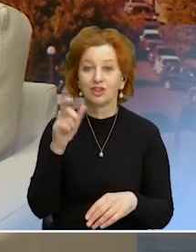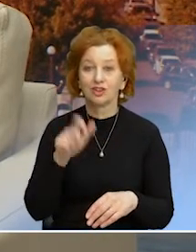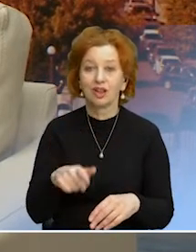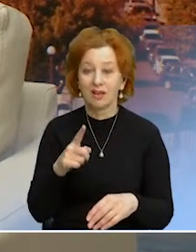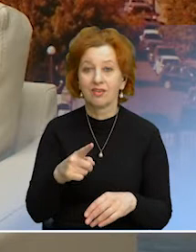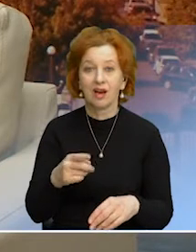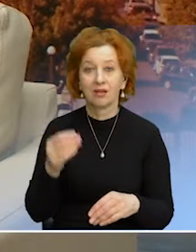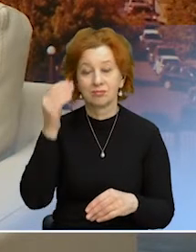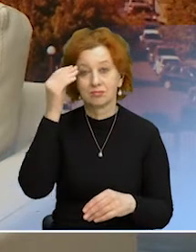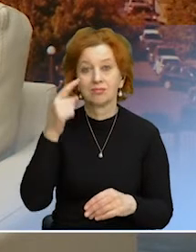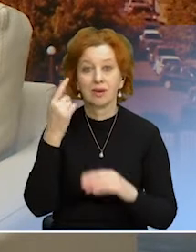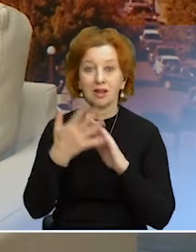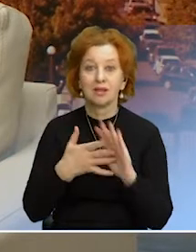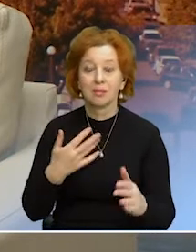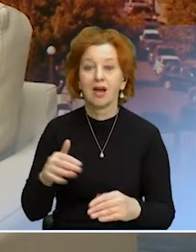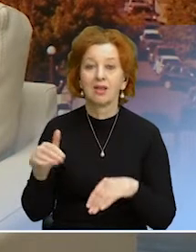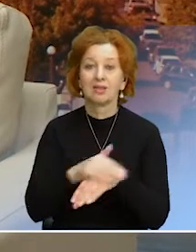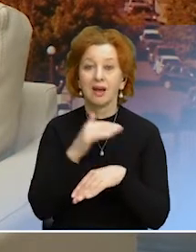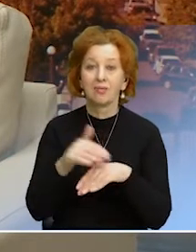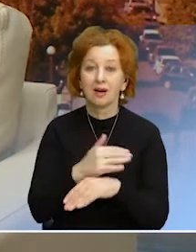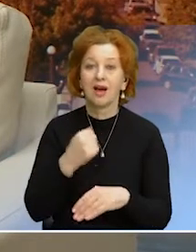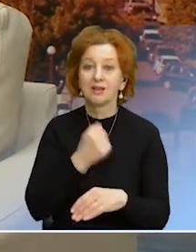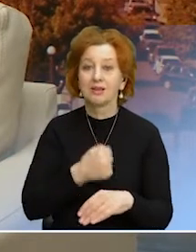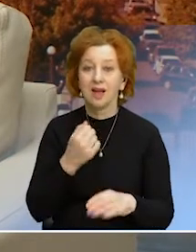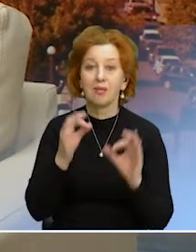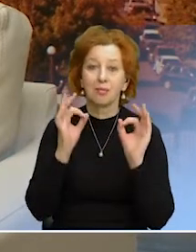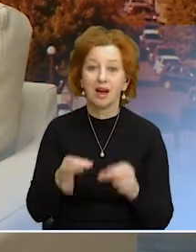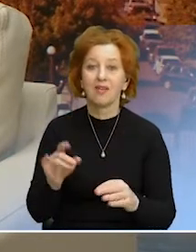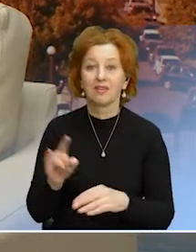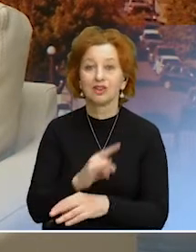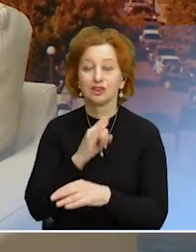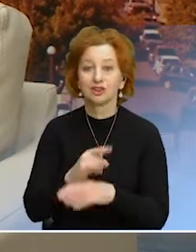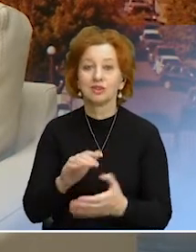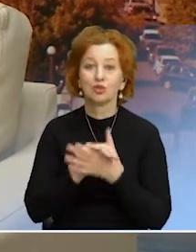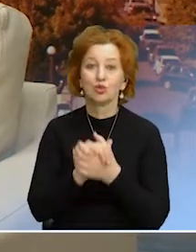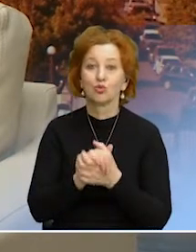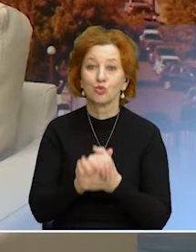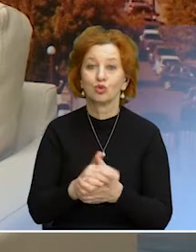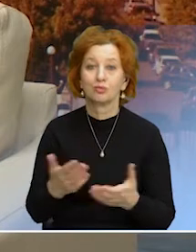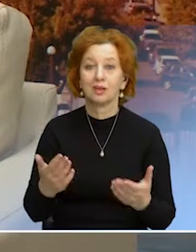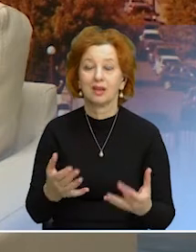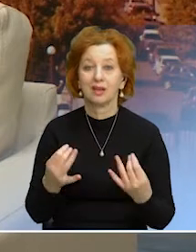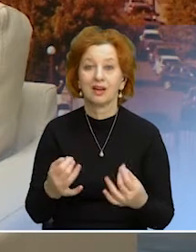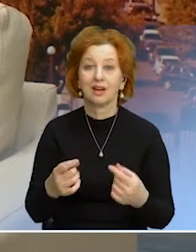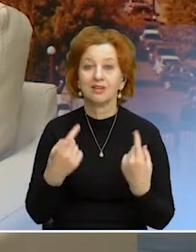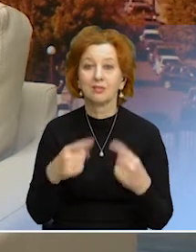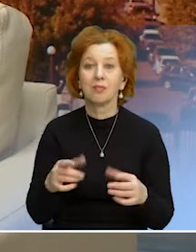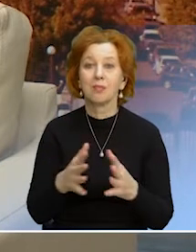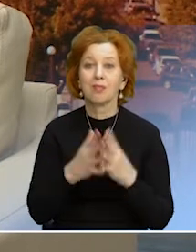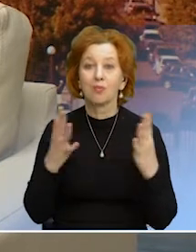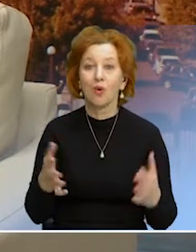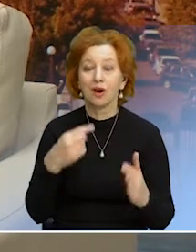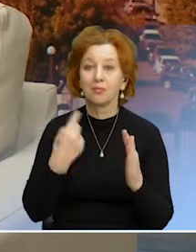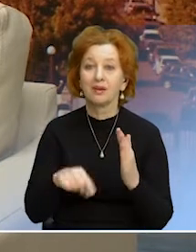человеке укоренится вот это понимание добра, зла, правды, лжи, дружбы или антипода